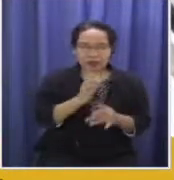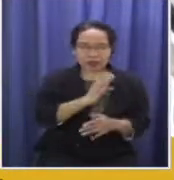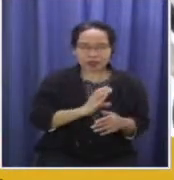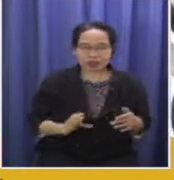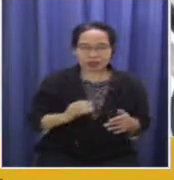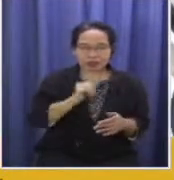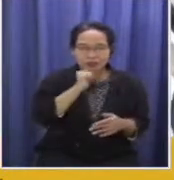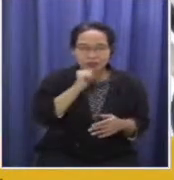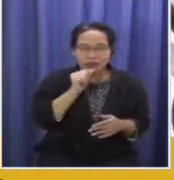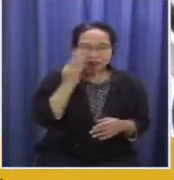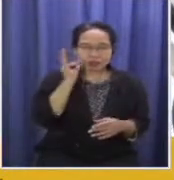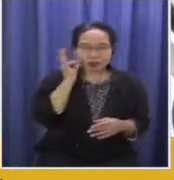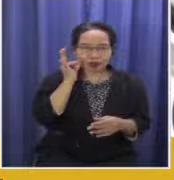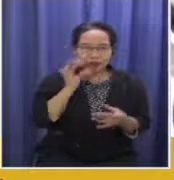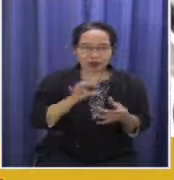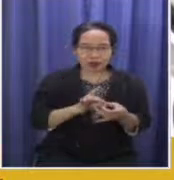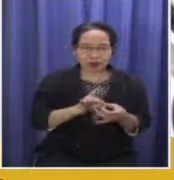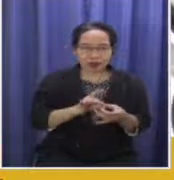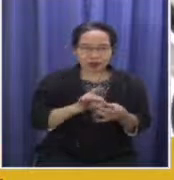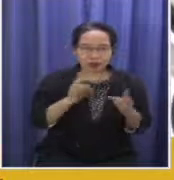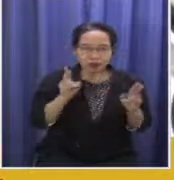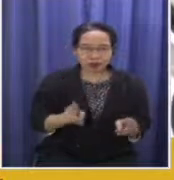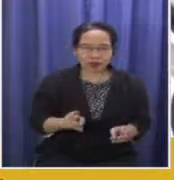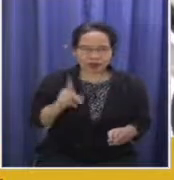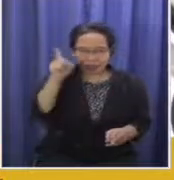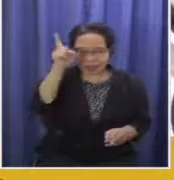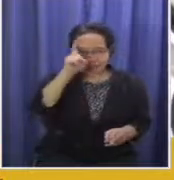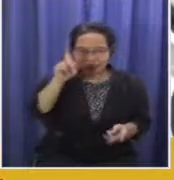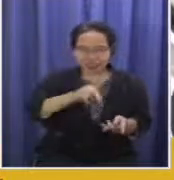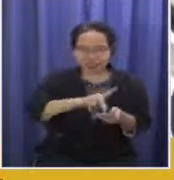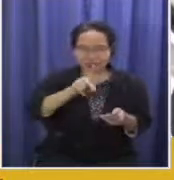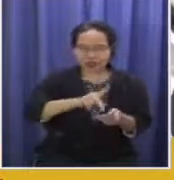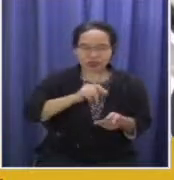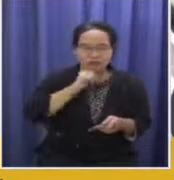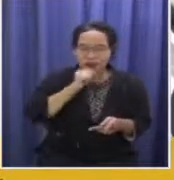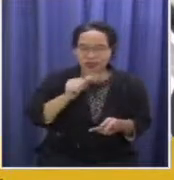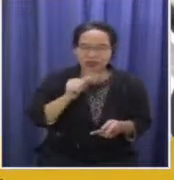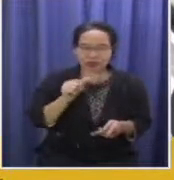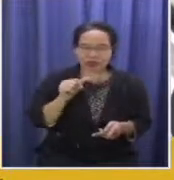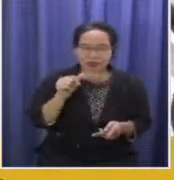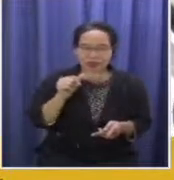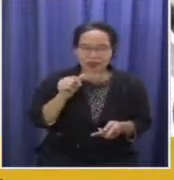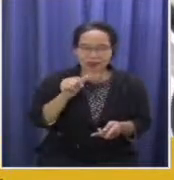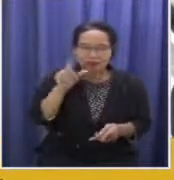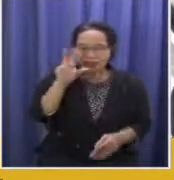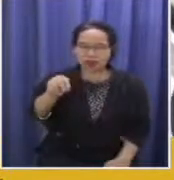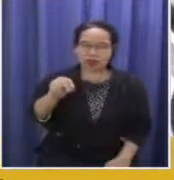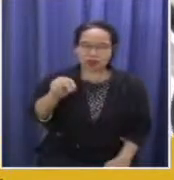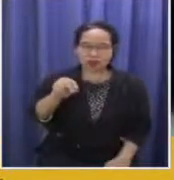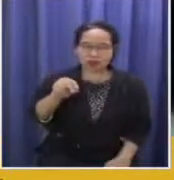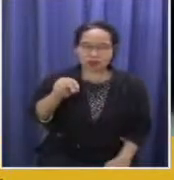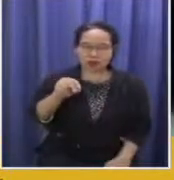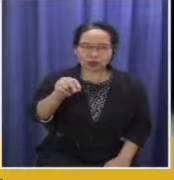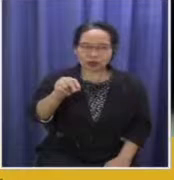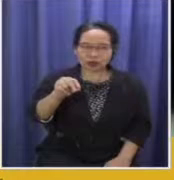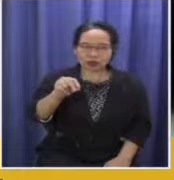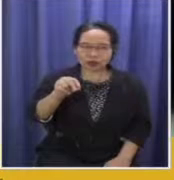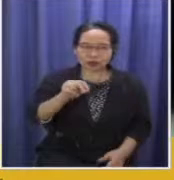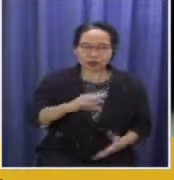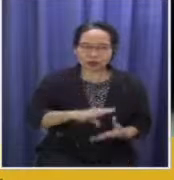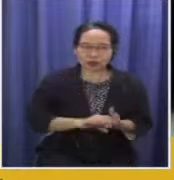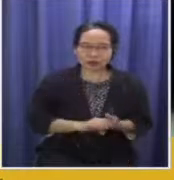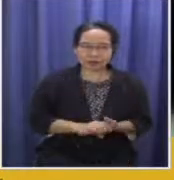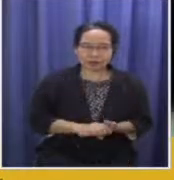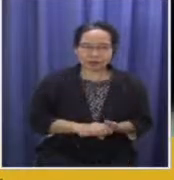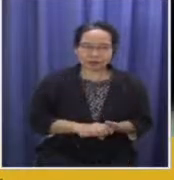is not the fruit of human sexual intercourse. No. तर प्रभु येशू ख्रीष्ट चाहिँ